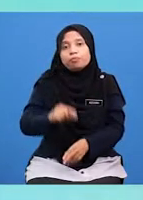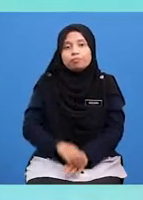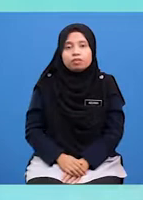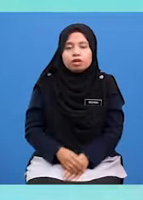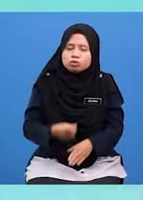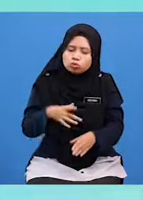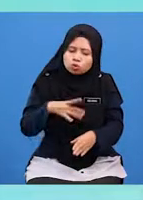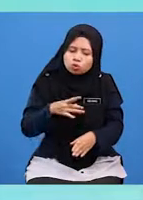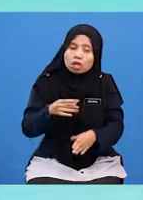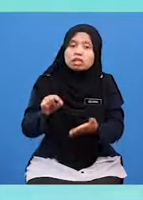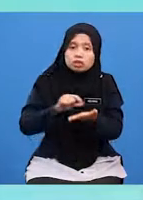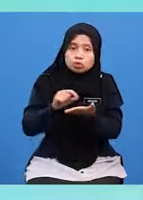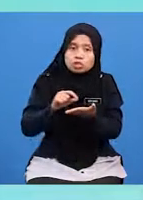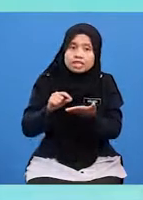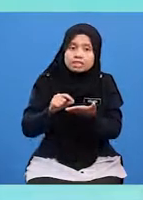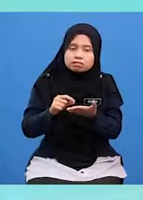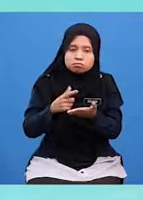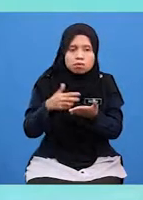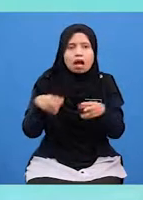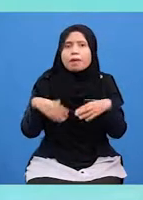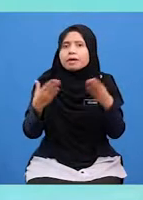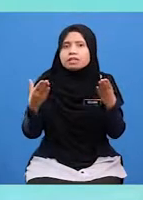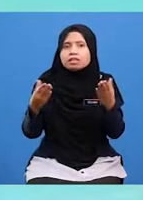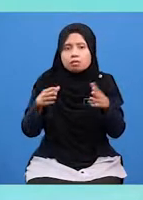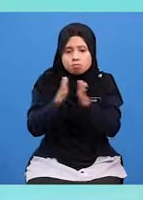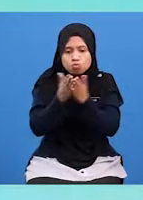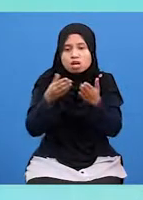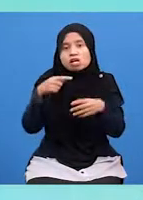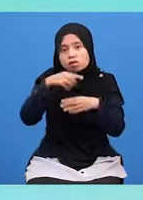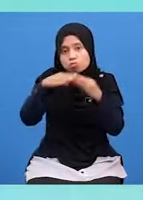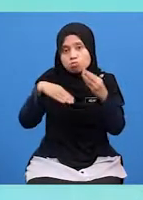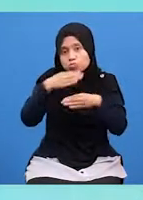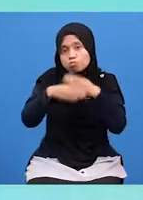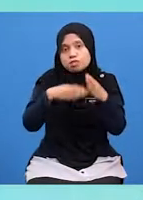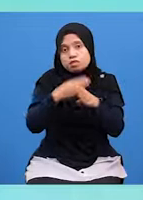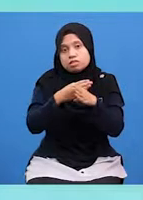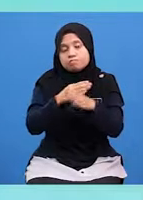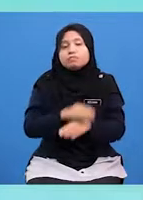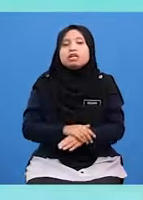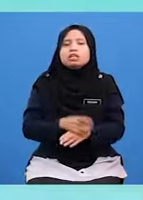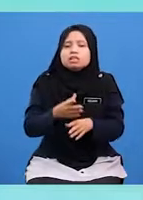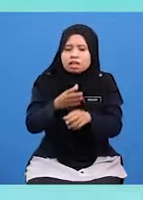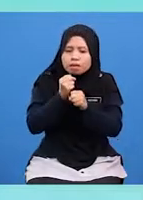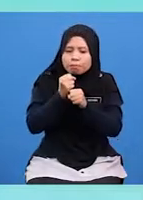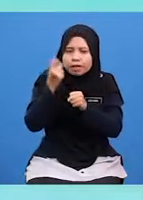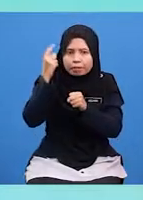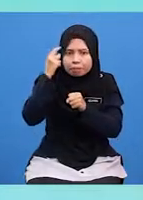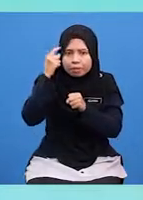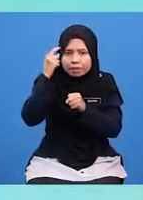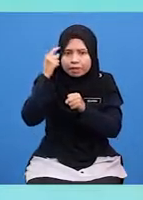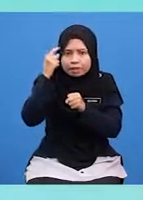Beliau gemar mencatat keadaan geografi kawasan yang dilawati. Ini dapat mempengaruhi